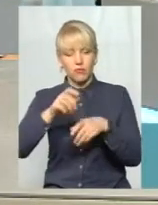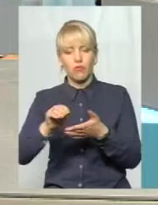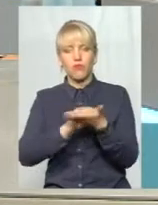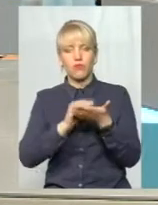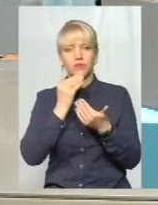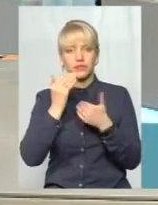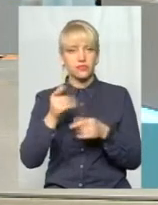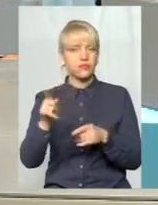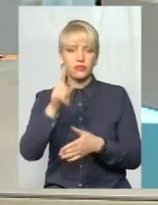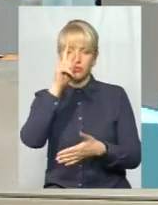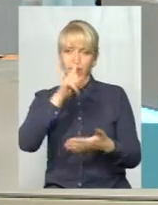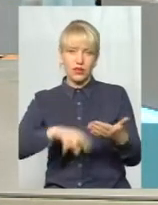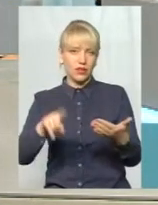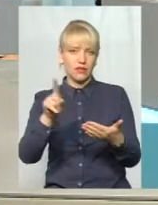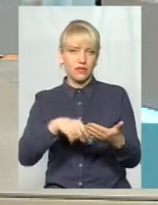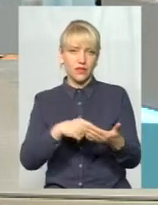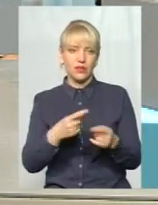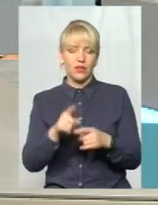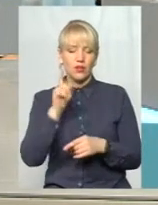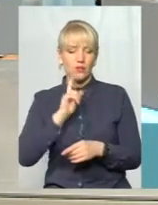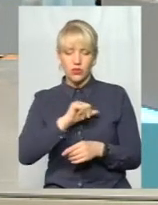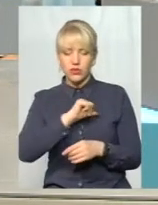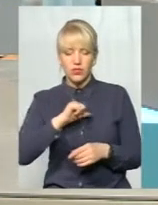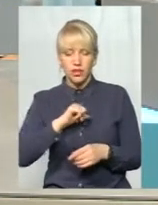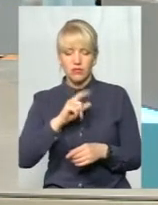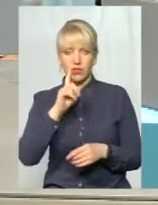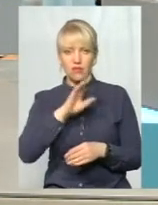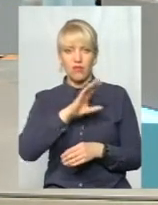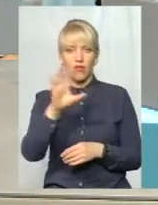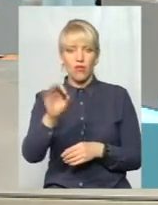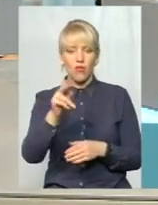це хтось, тобто поки не достовіряться офіційно, що це